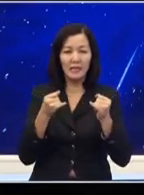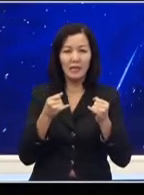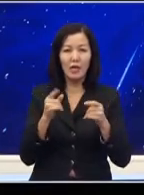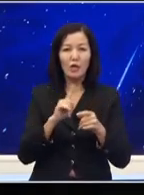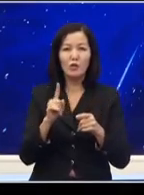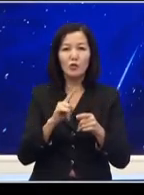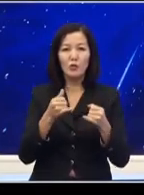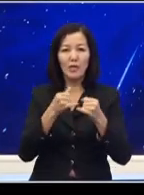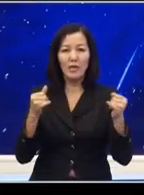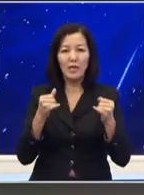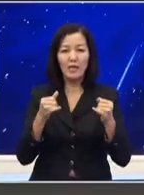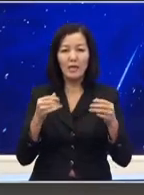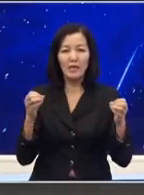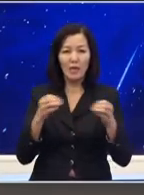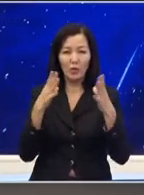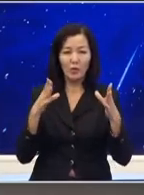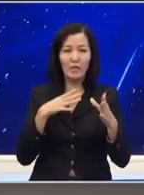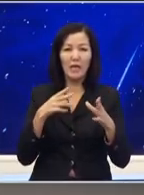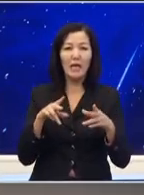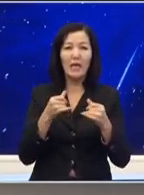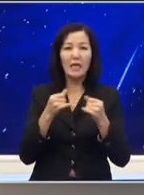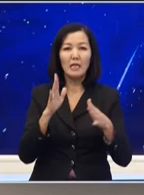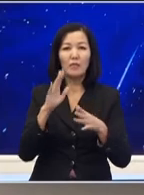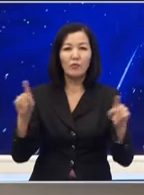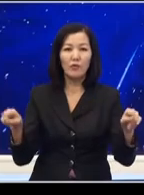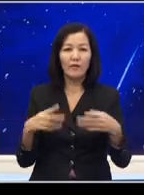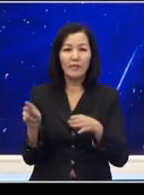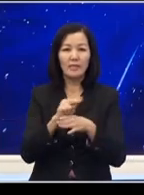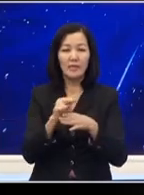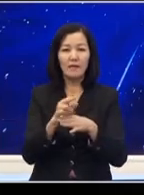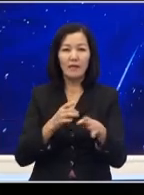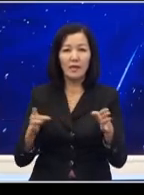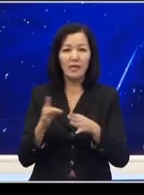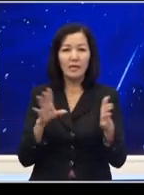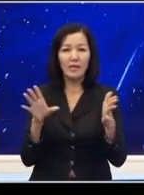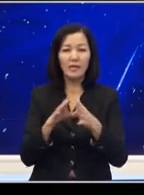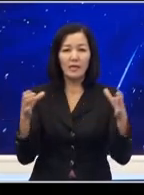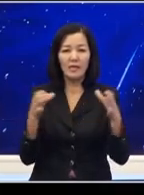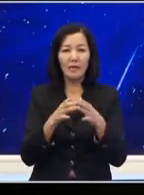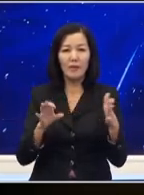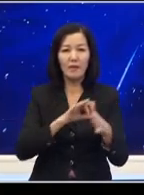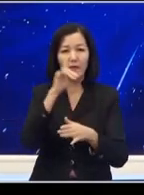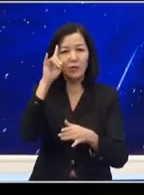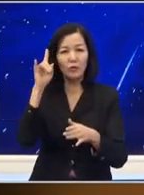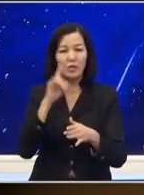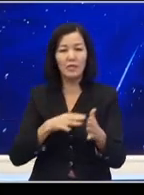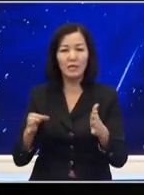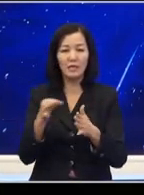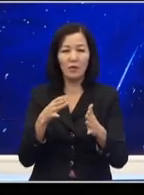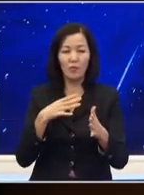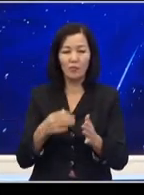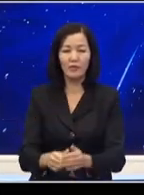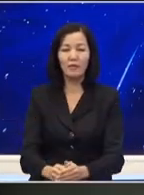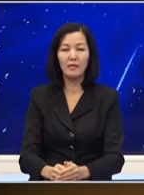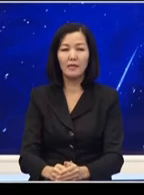что на линии произошло короткое замыкание. Линия будет восстанавливаться силами региональной электрической компании